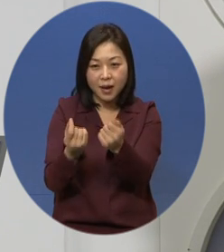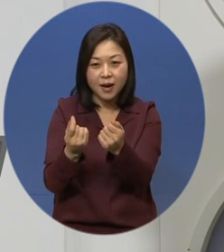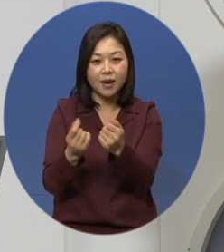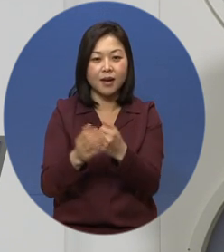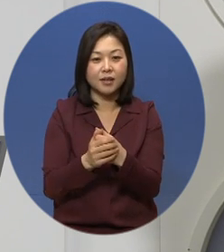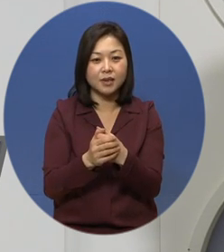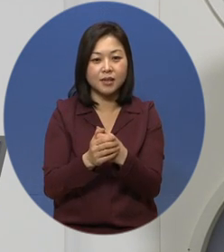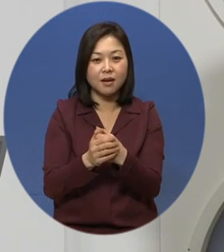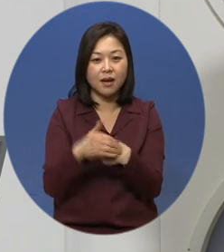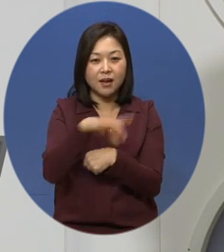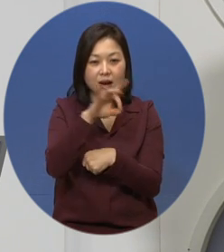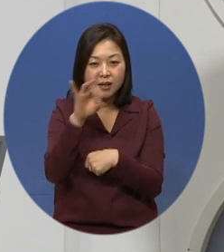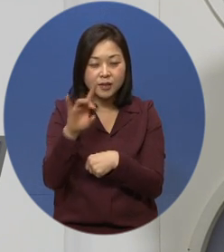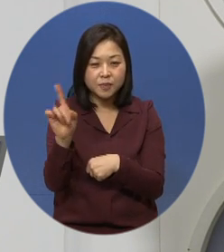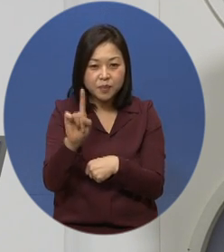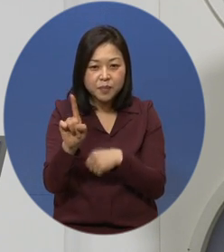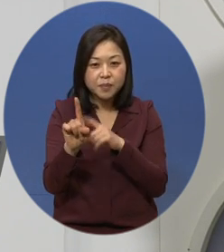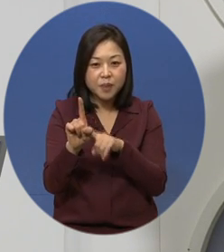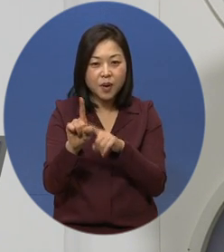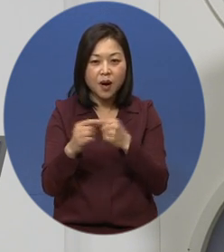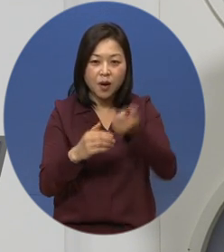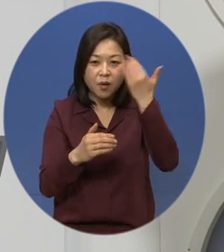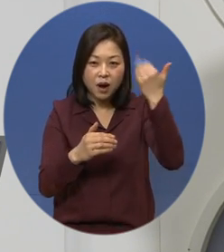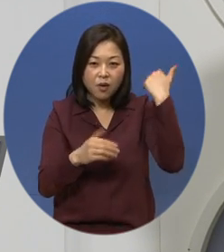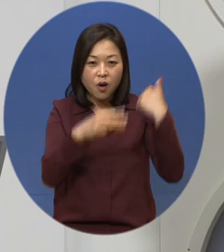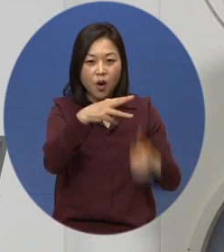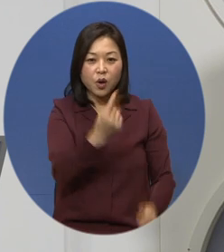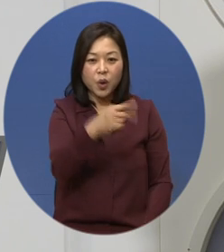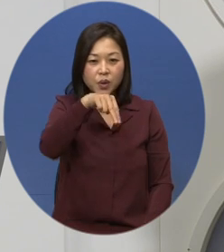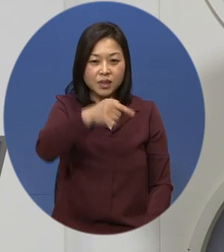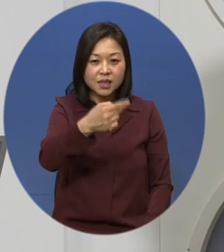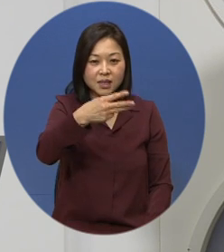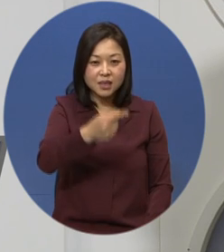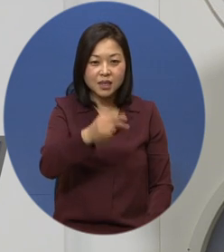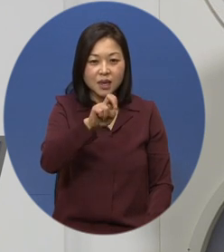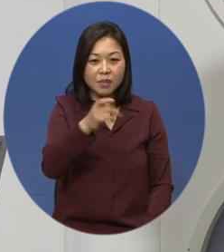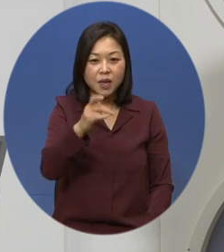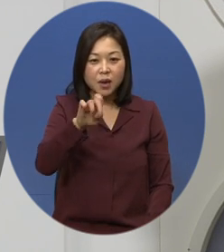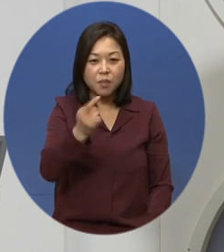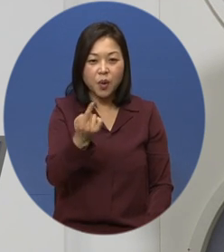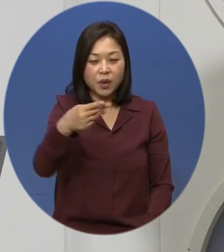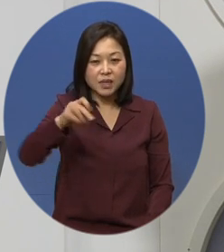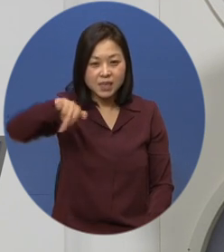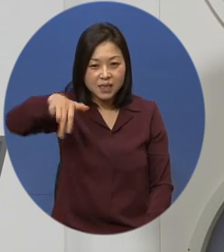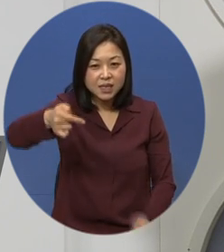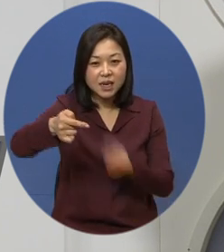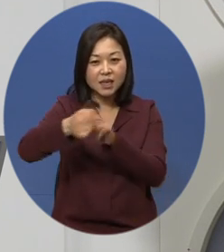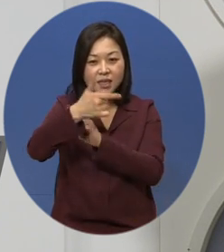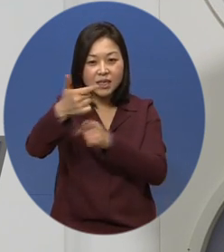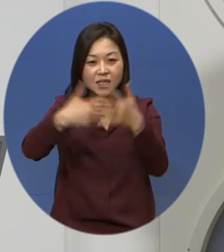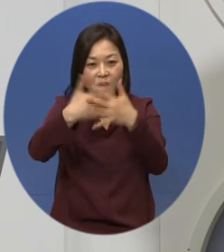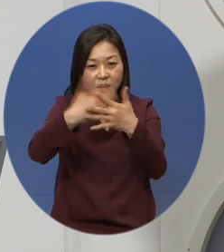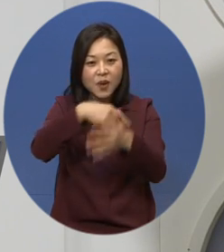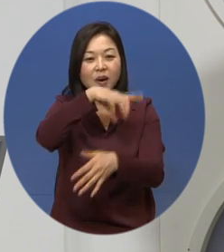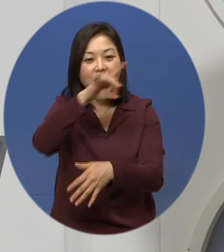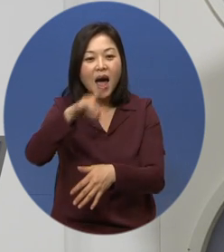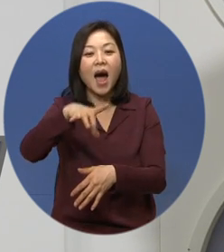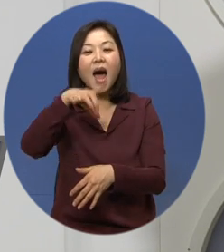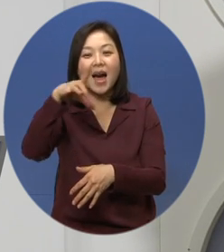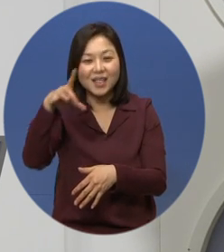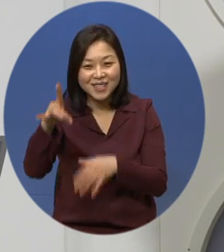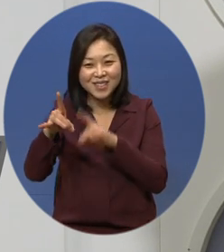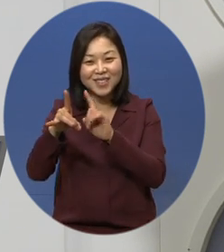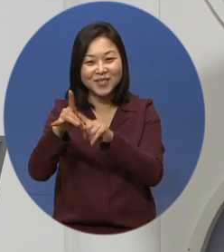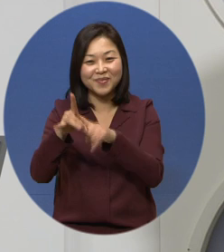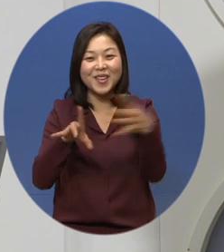간간히 로스트 메모리즈 라는 209 루스터 매물 이전한 큰 대장 영화도 간혹 하면서